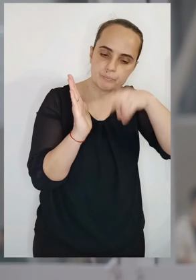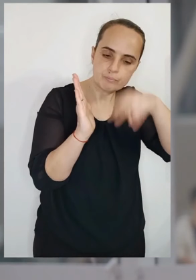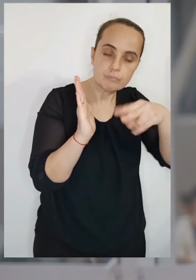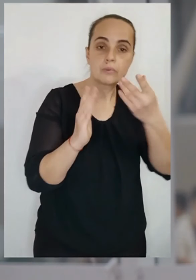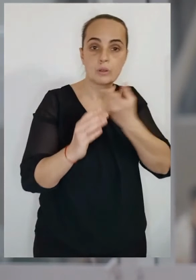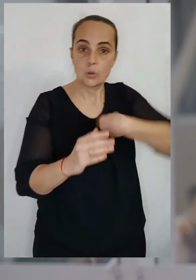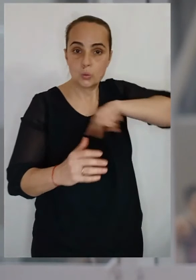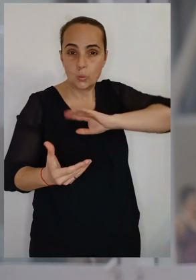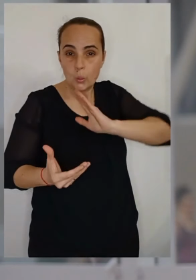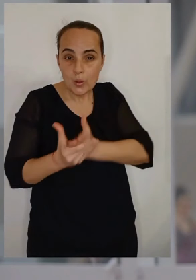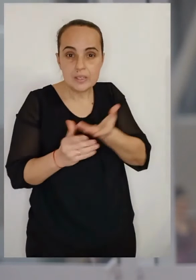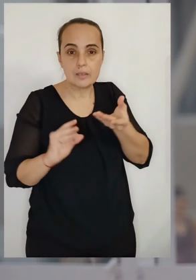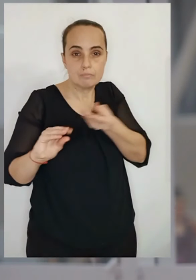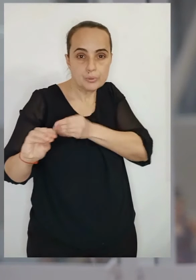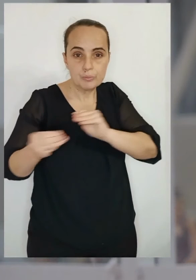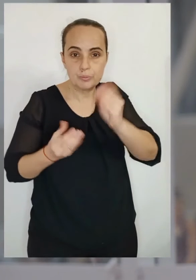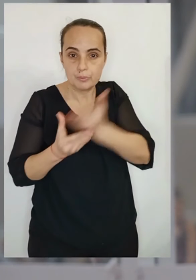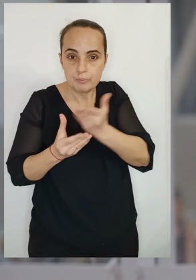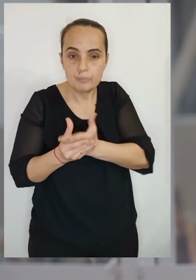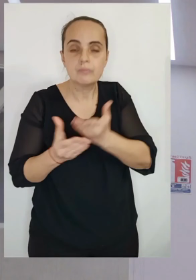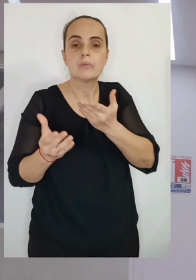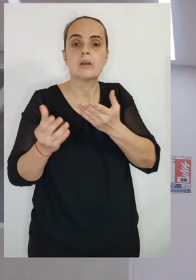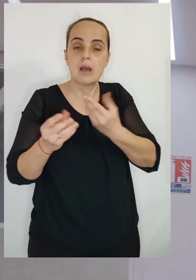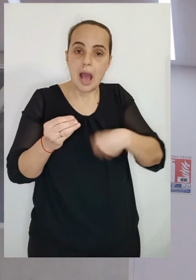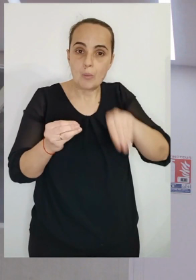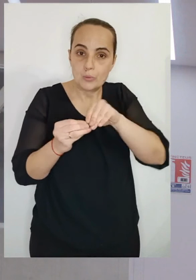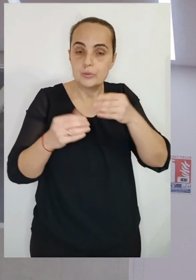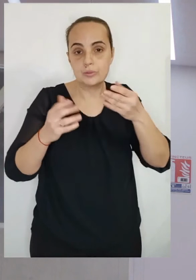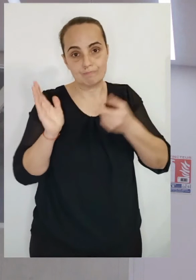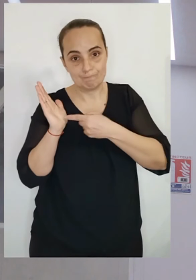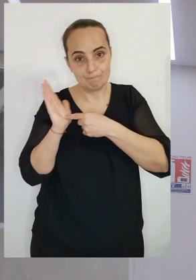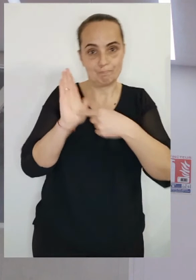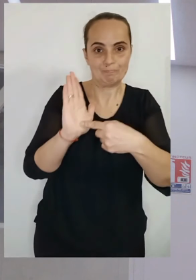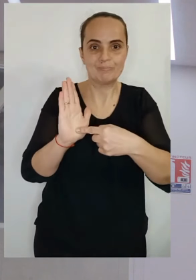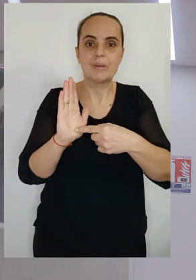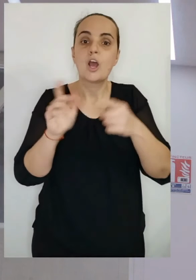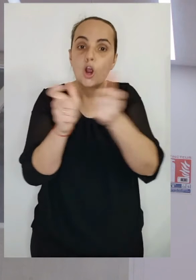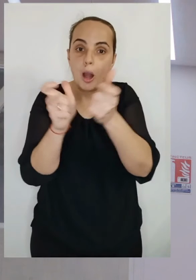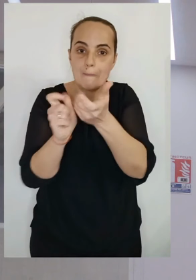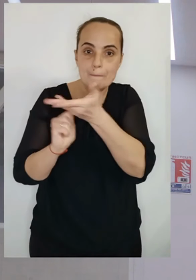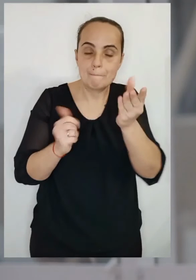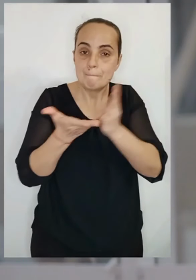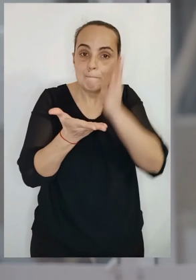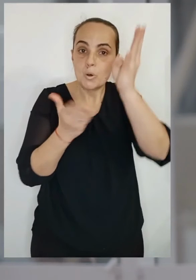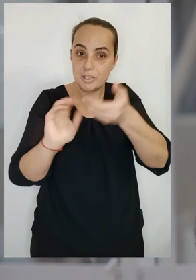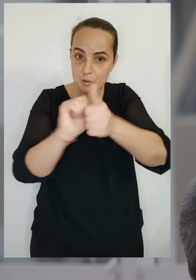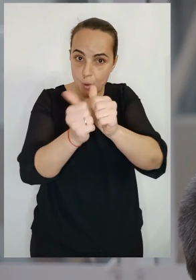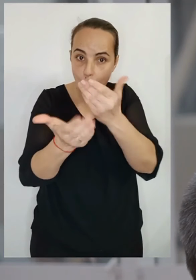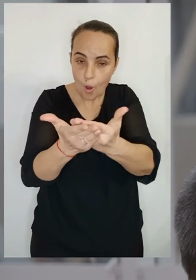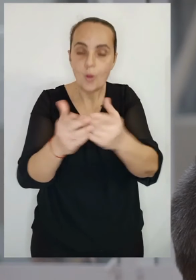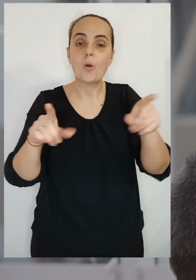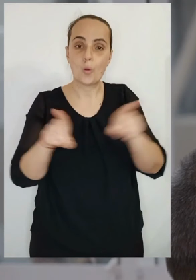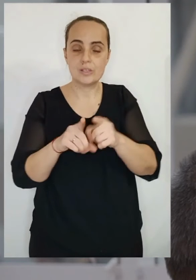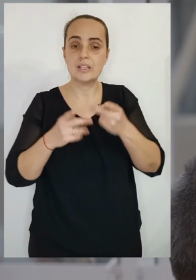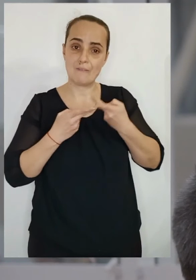qu'on a monté et notamment la mise en avant des projets sportifs de nos clubs et